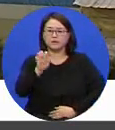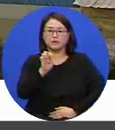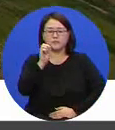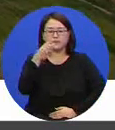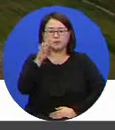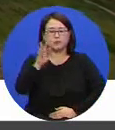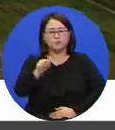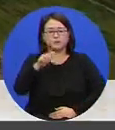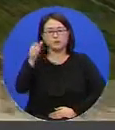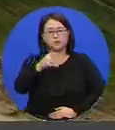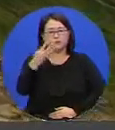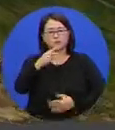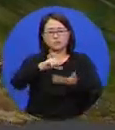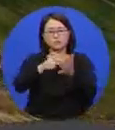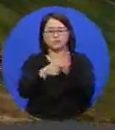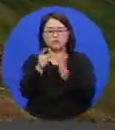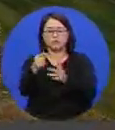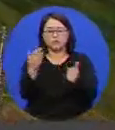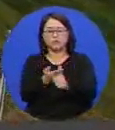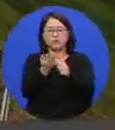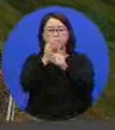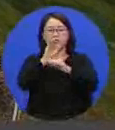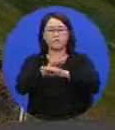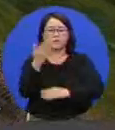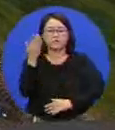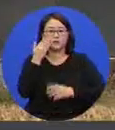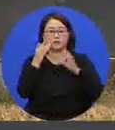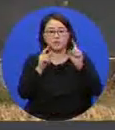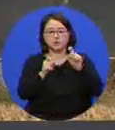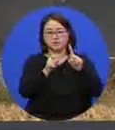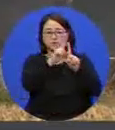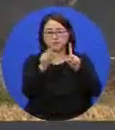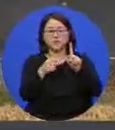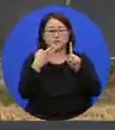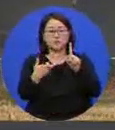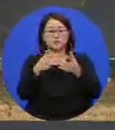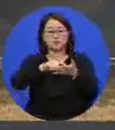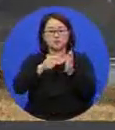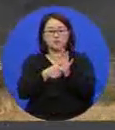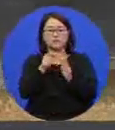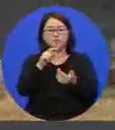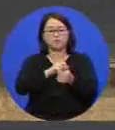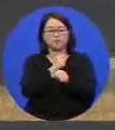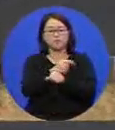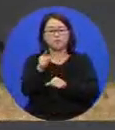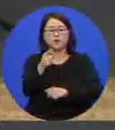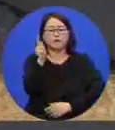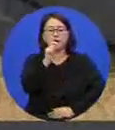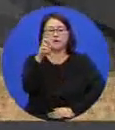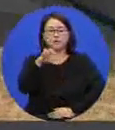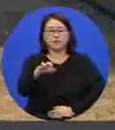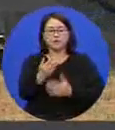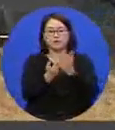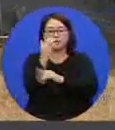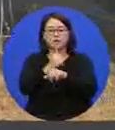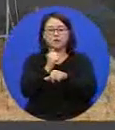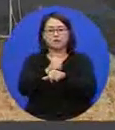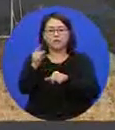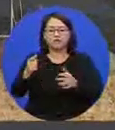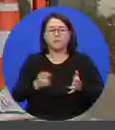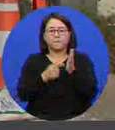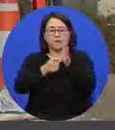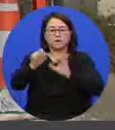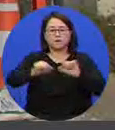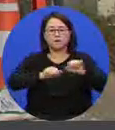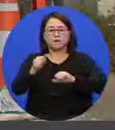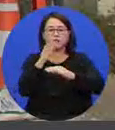있습니다. 지난 17일 고창 오리 농가에서 고병원성 AI가 발생하면서 비상 태세에 돌입한 전라북도